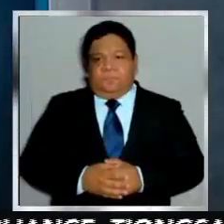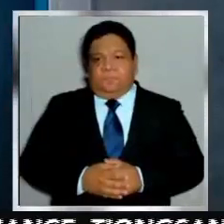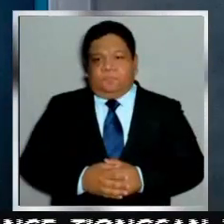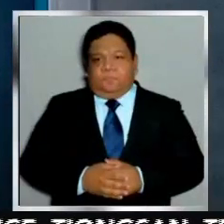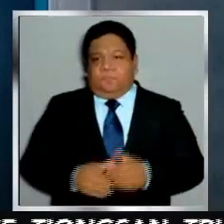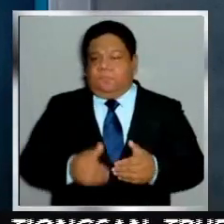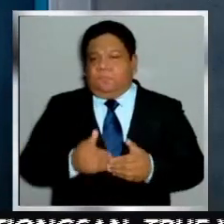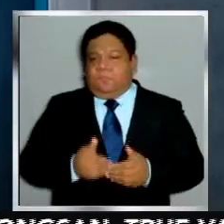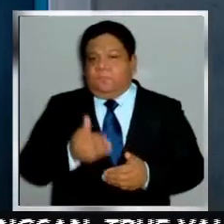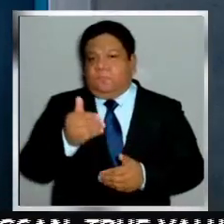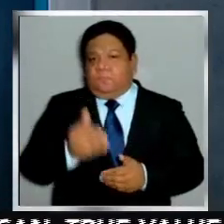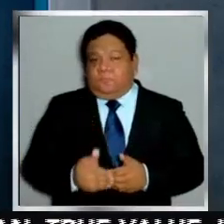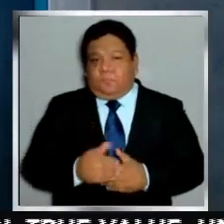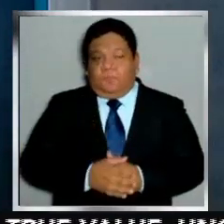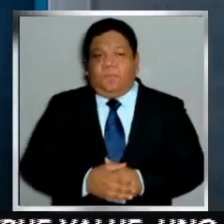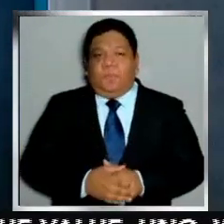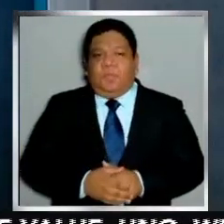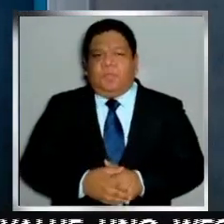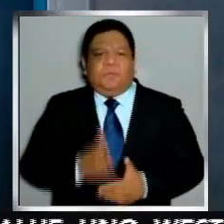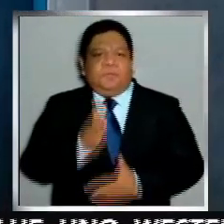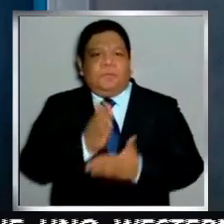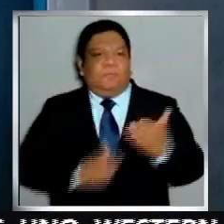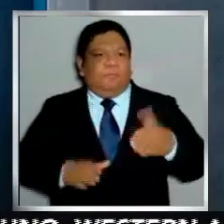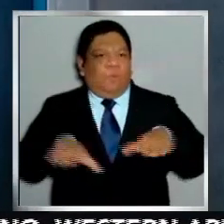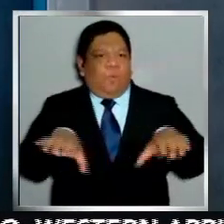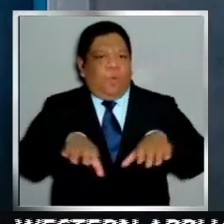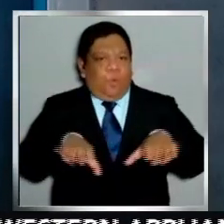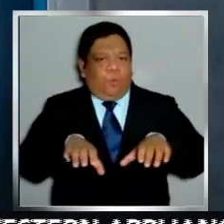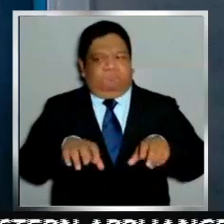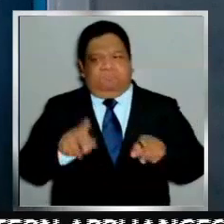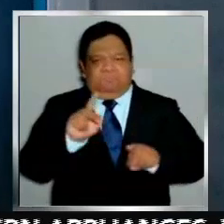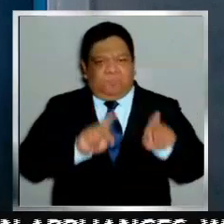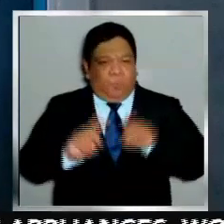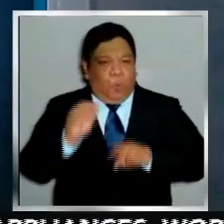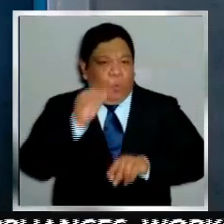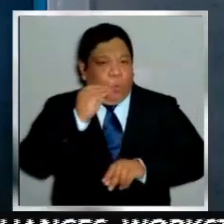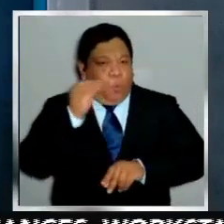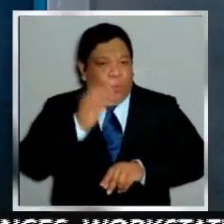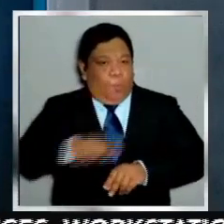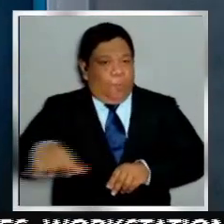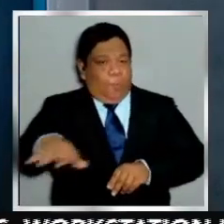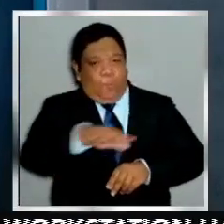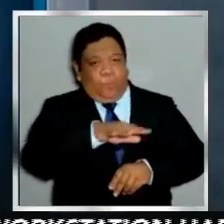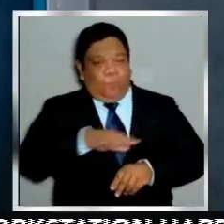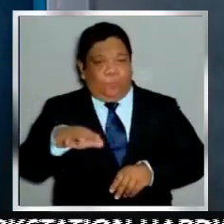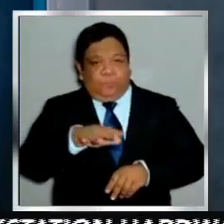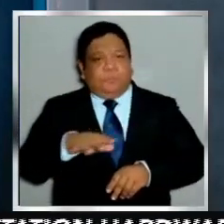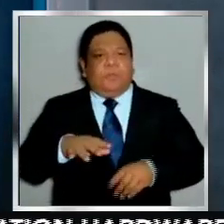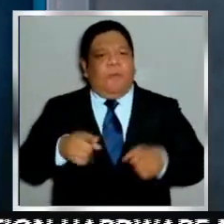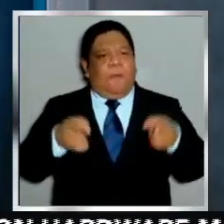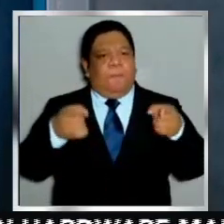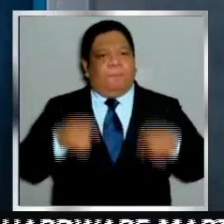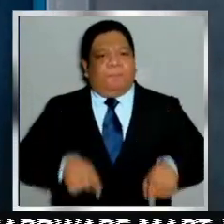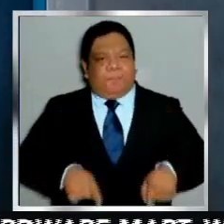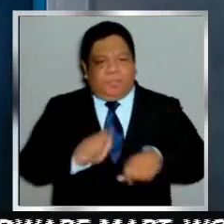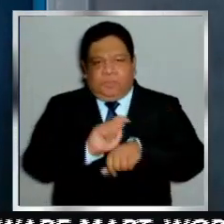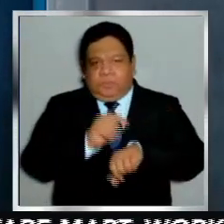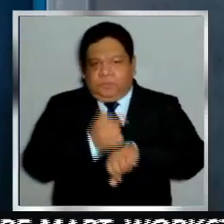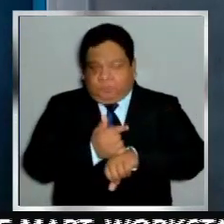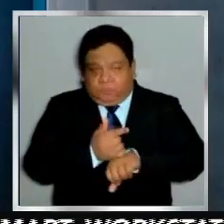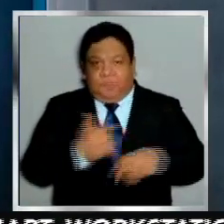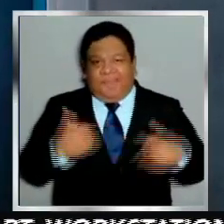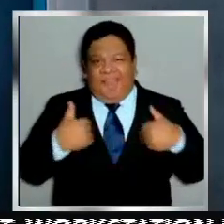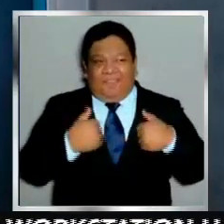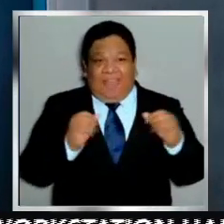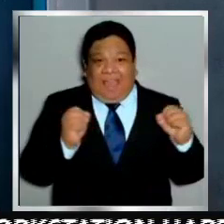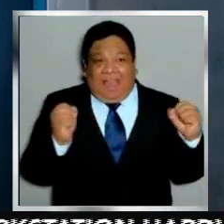Isinugod sa ospital ang ilang trabahador at ilang residente kasunod ng pagtagas ng amonya mula po sa isang planta ng yelo sa Taguig. Suspendido rin ang